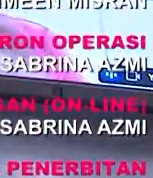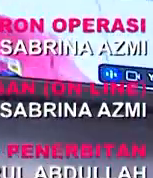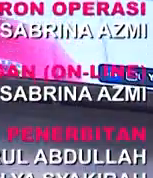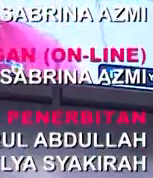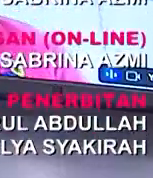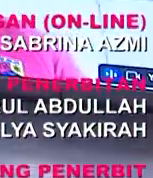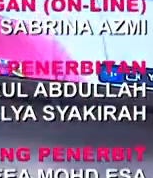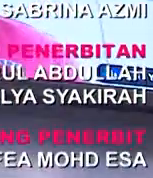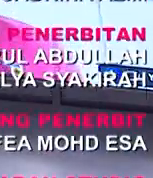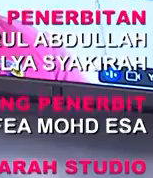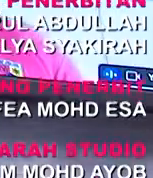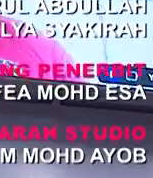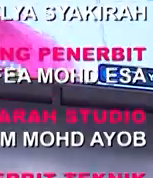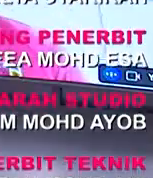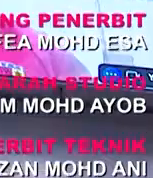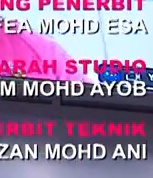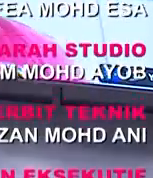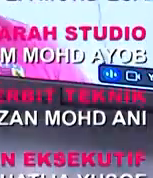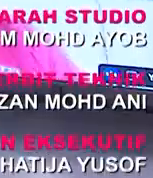bersama kita